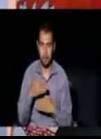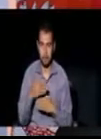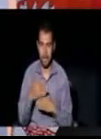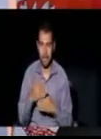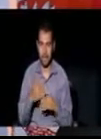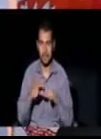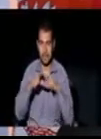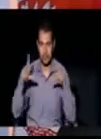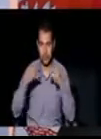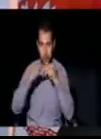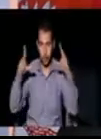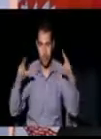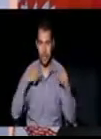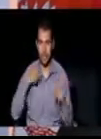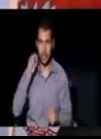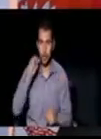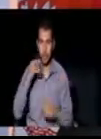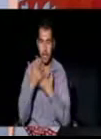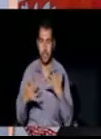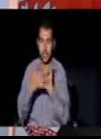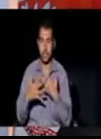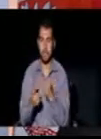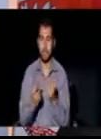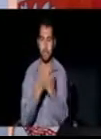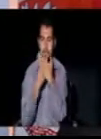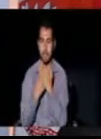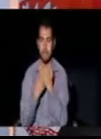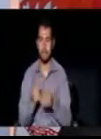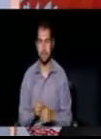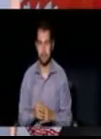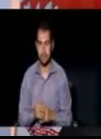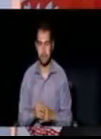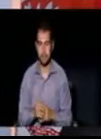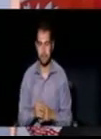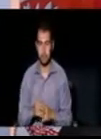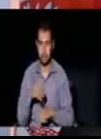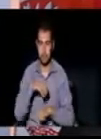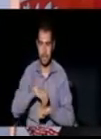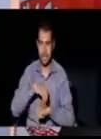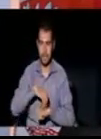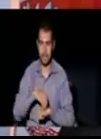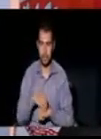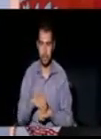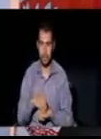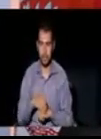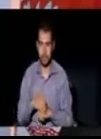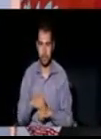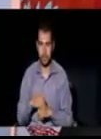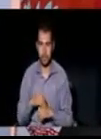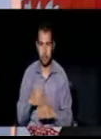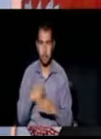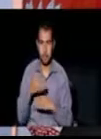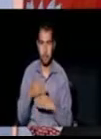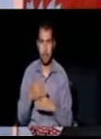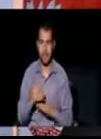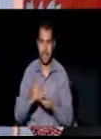تطلع المبادره هقول اسم الشركات اللي هي بتدعمنا، وهي هتجيب لنا مقر لينا، وطبعا هتفرشه